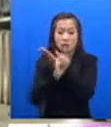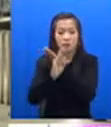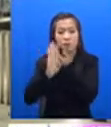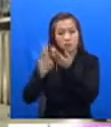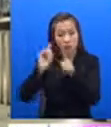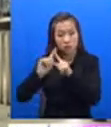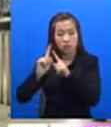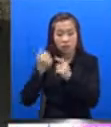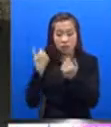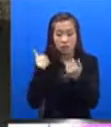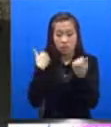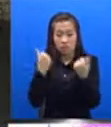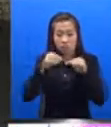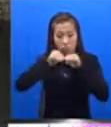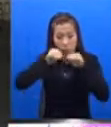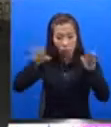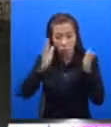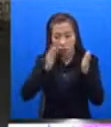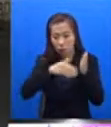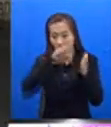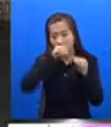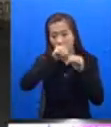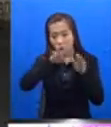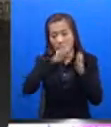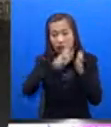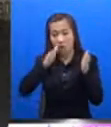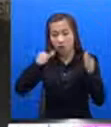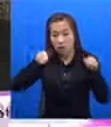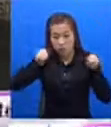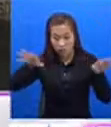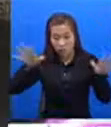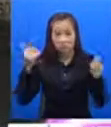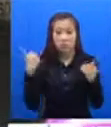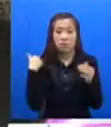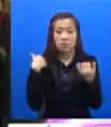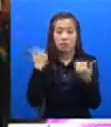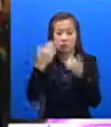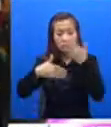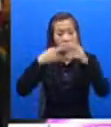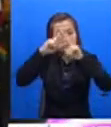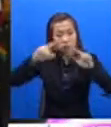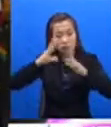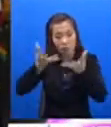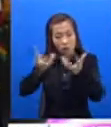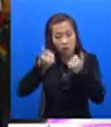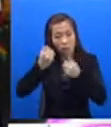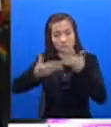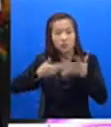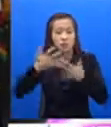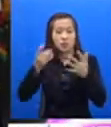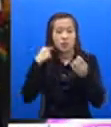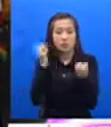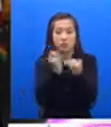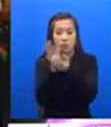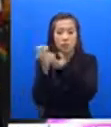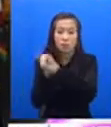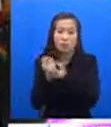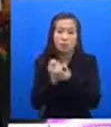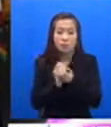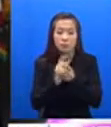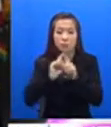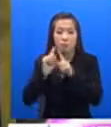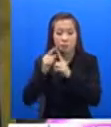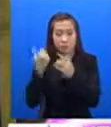แต่การไม่ประกาศระยะสิ้นสุดโครงการที่ชัดเจนสหกรณ์ก็ไม่สามารถรับซื้อได้เพราะอาจจะประสบปัญหาขาดทุน